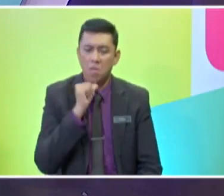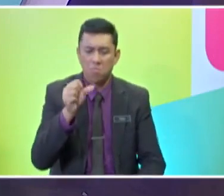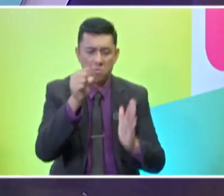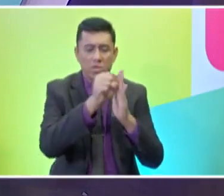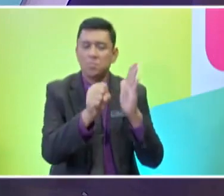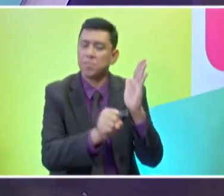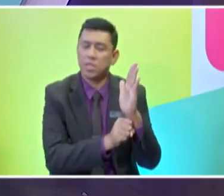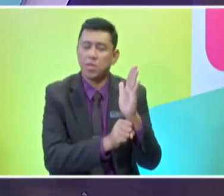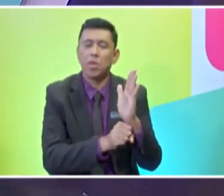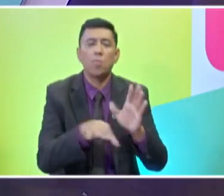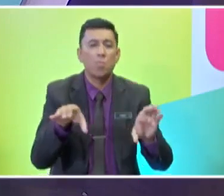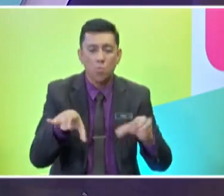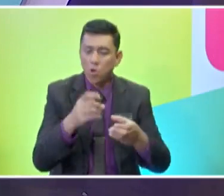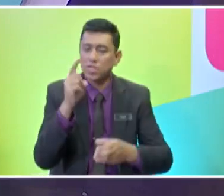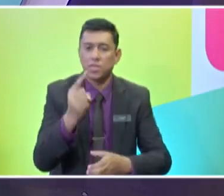subjektif